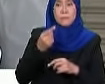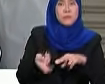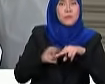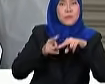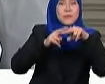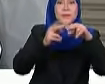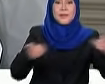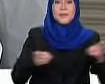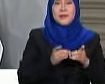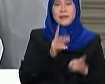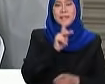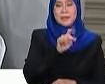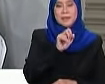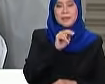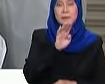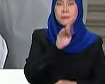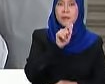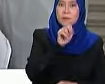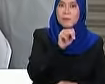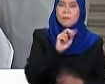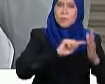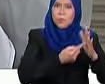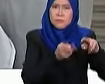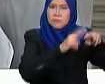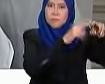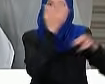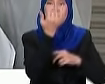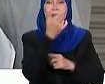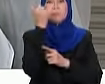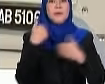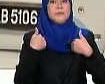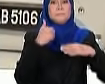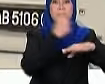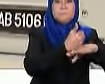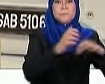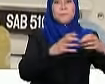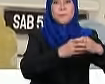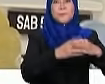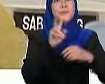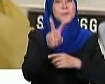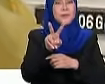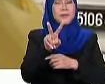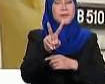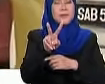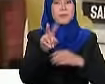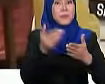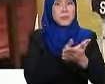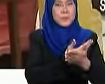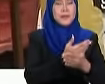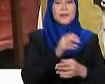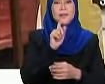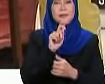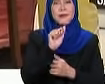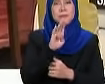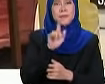jumlah cash di daerah kinabatangan berpunca daripada kewujudan 2 Cluster baru yaitu crush the Sungai tabu